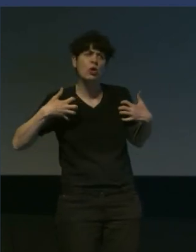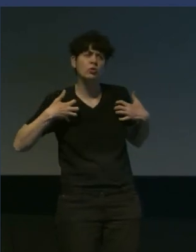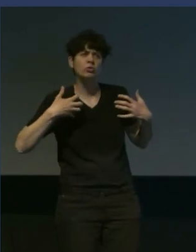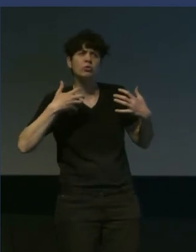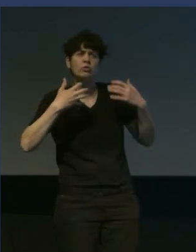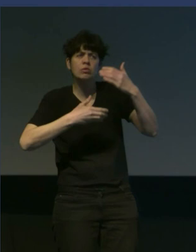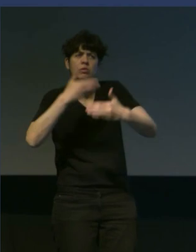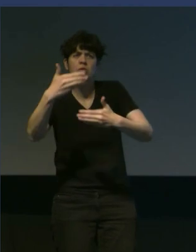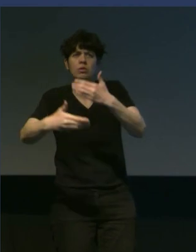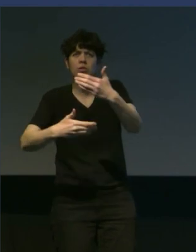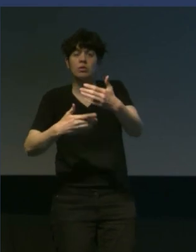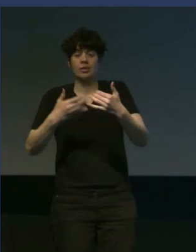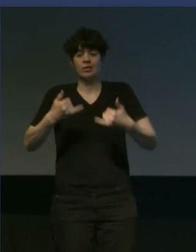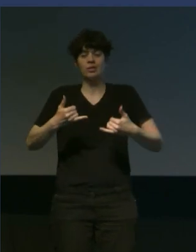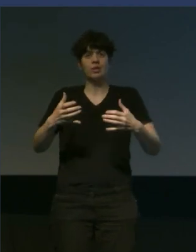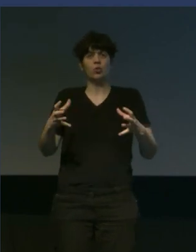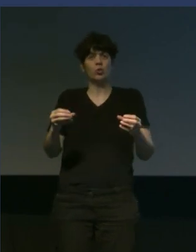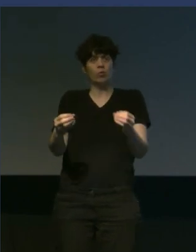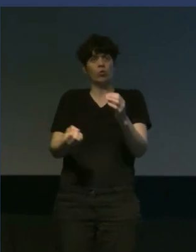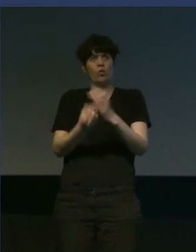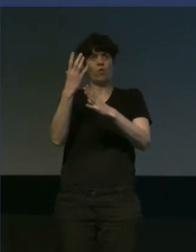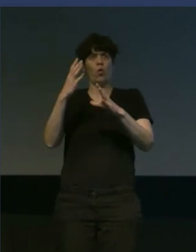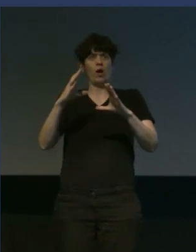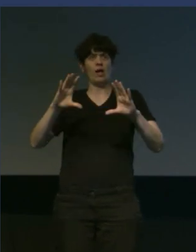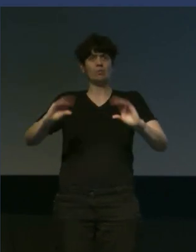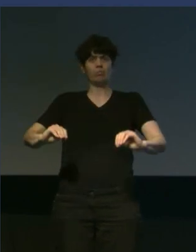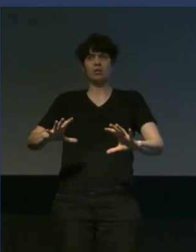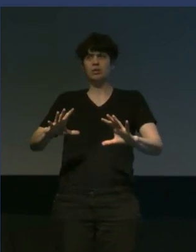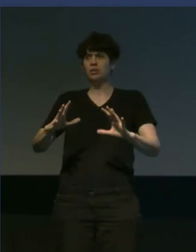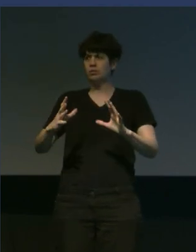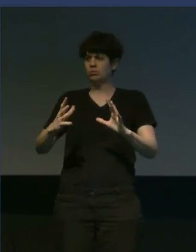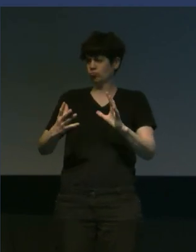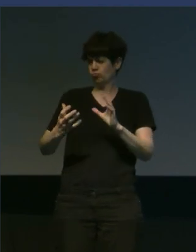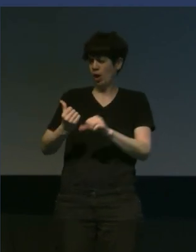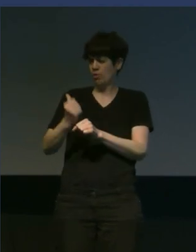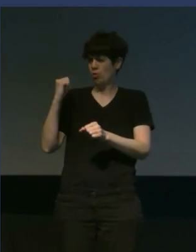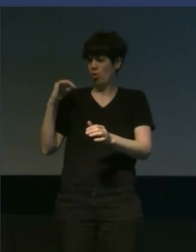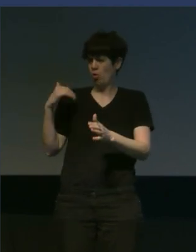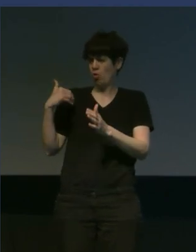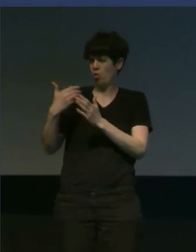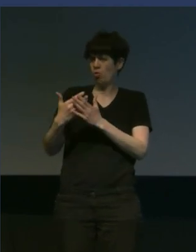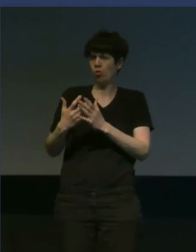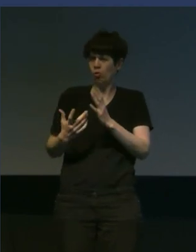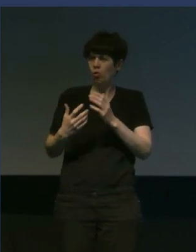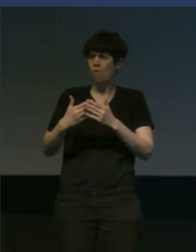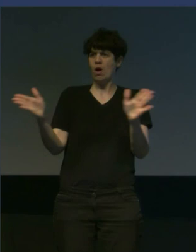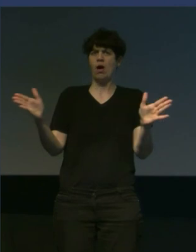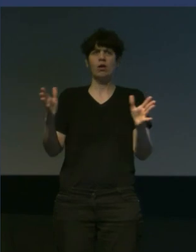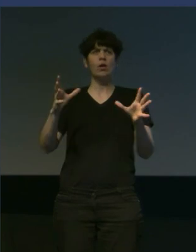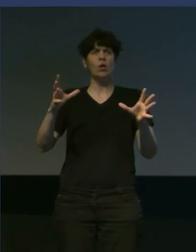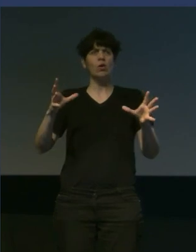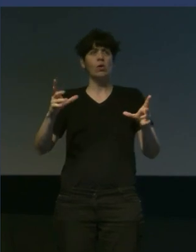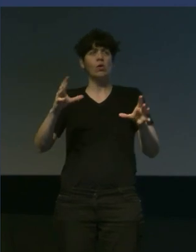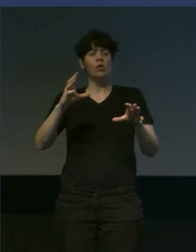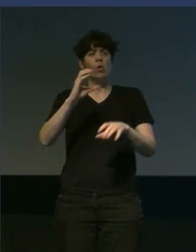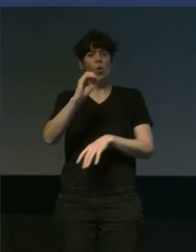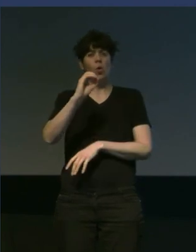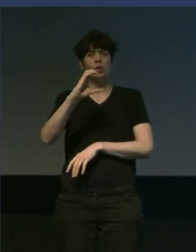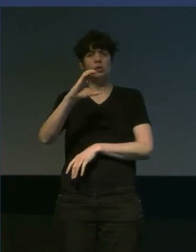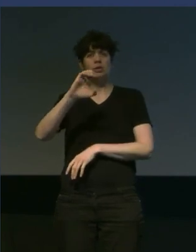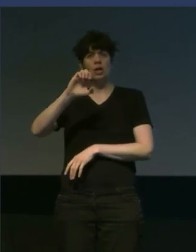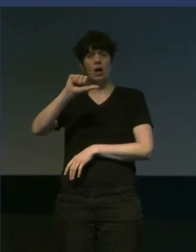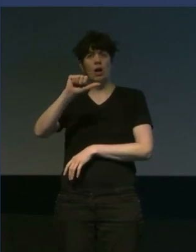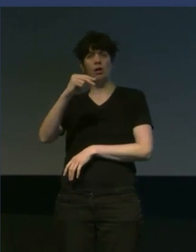faire. On a Océanopolis, un nouvel espace qui est ouvert maintenant depuis un peu plus d'un an, qui s'appelle Océanolab. Je ne sais pas si vous en avez déjà entendu parler. Donc, c'est